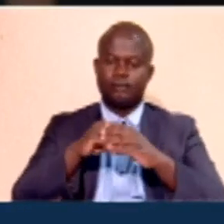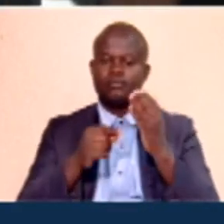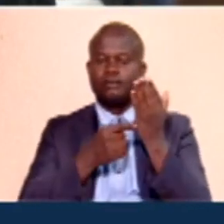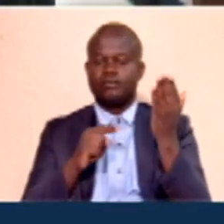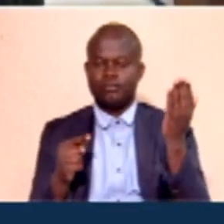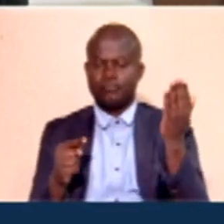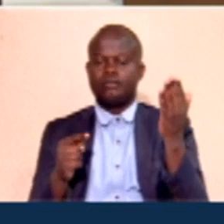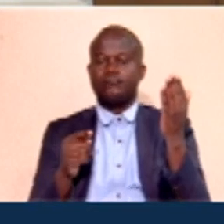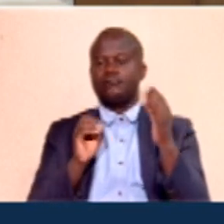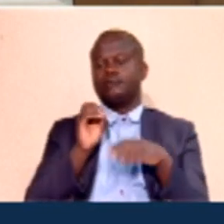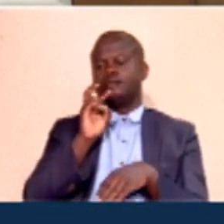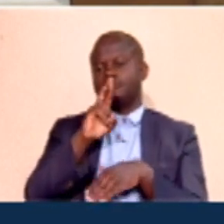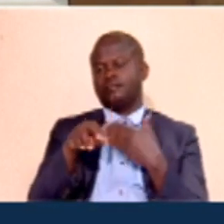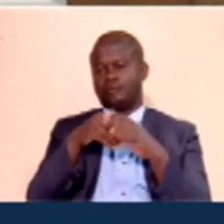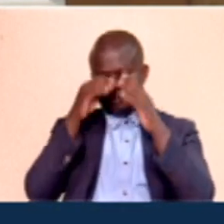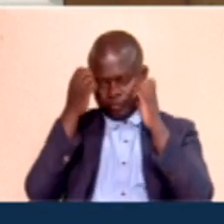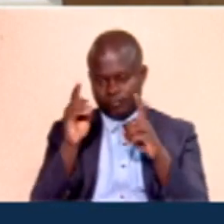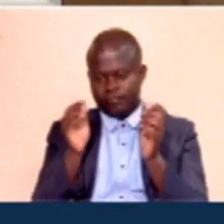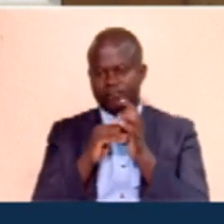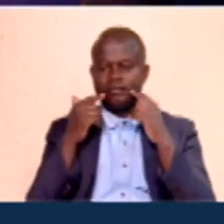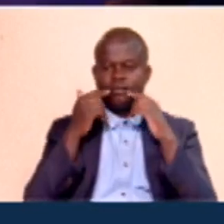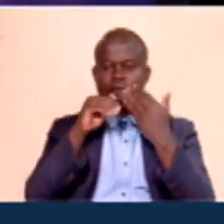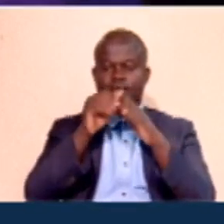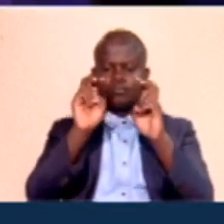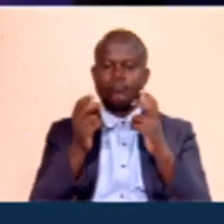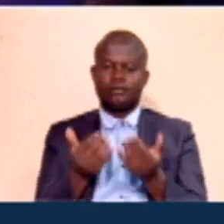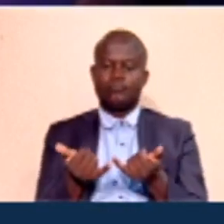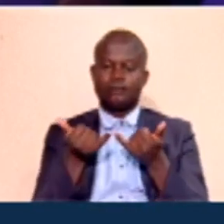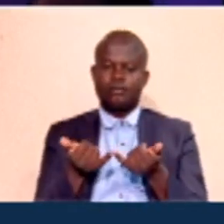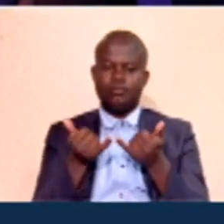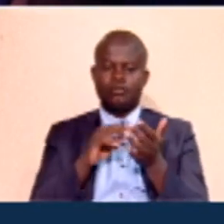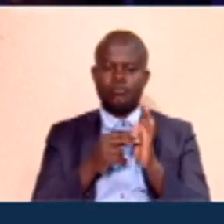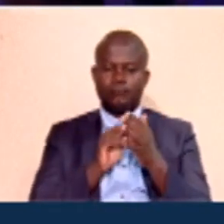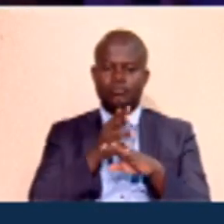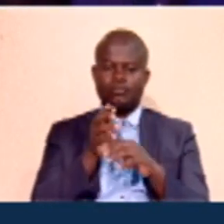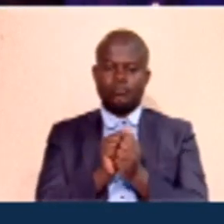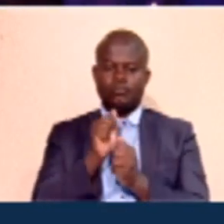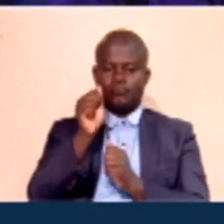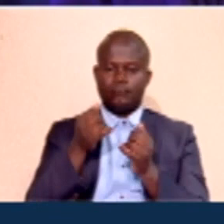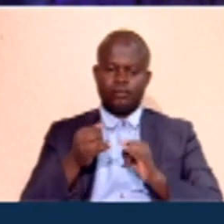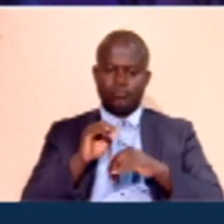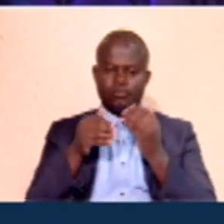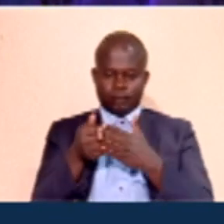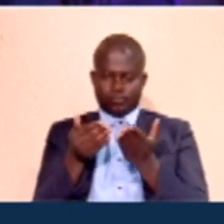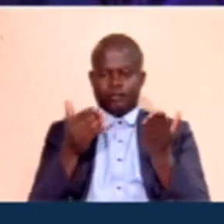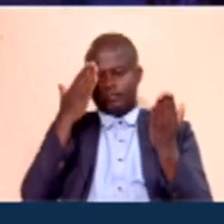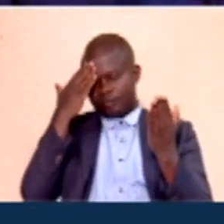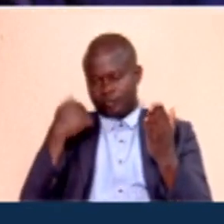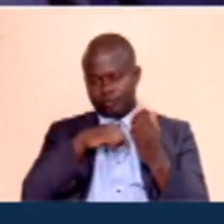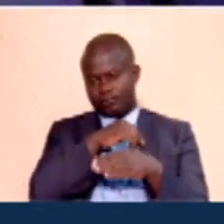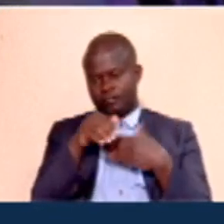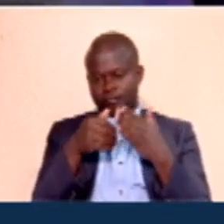ikoranabuhanga cyangwa se mu burezi. Yatangaje kandi ko kuri ubu hari imishinga isaga 15 irimo gushyirwa mu bikorwa kubera